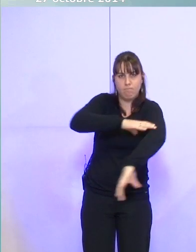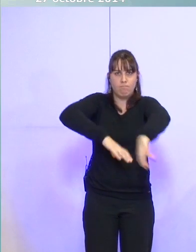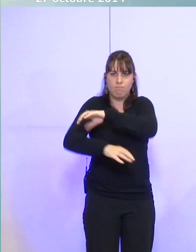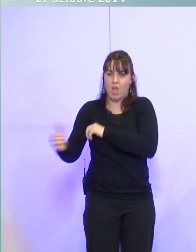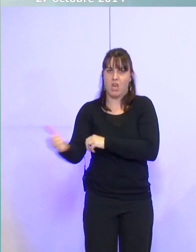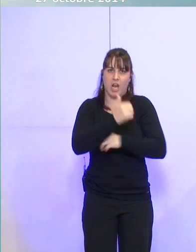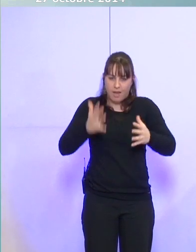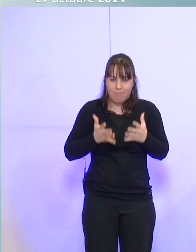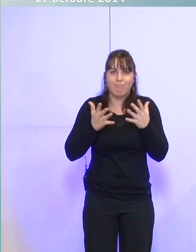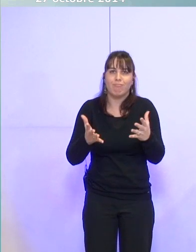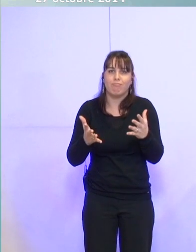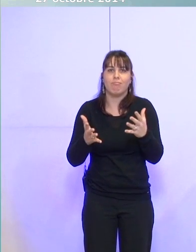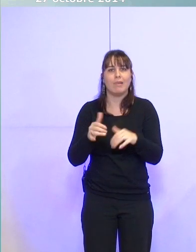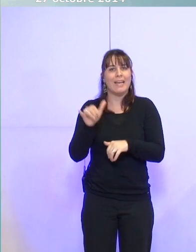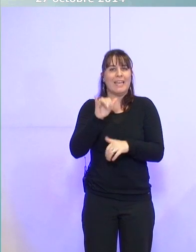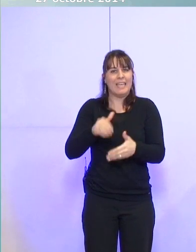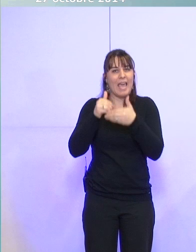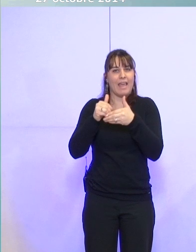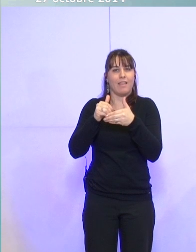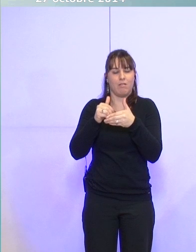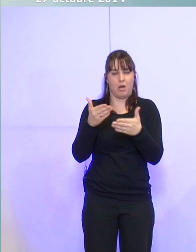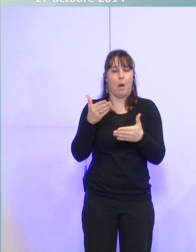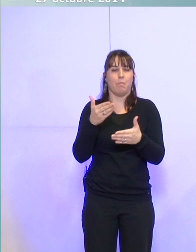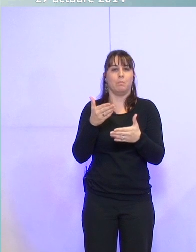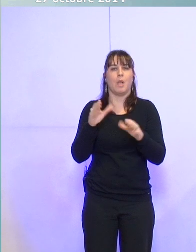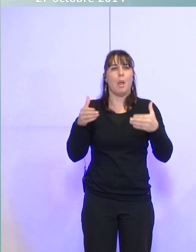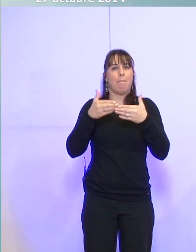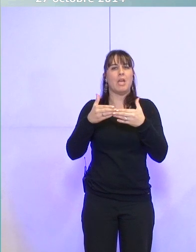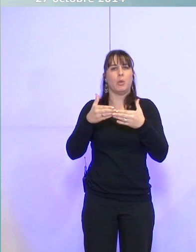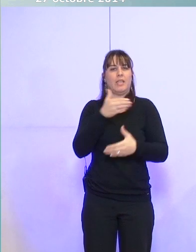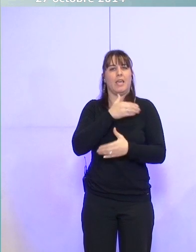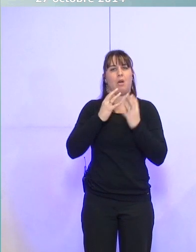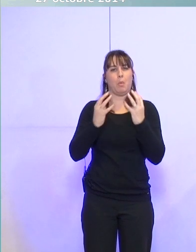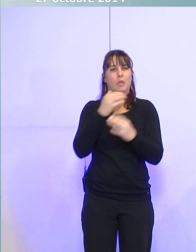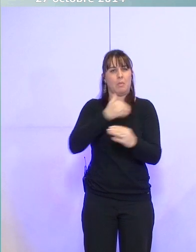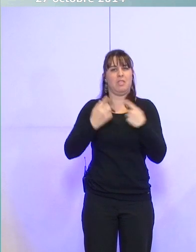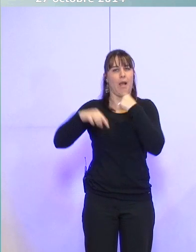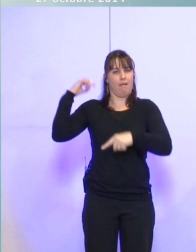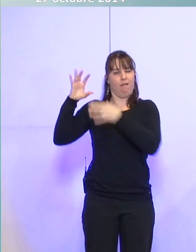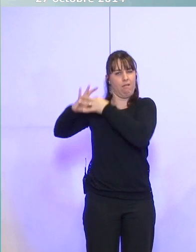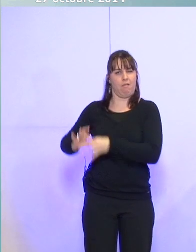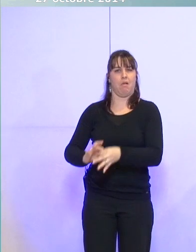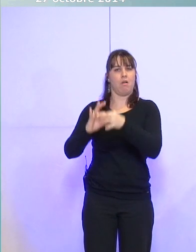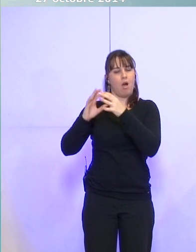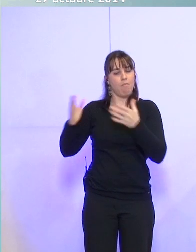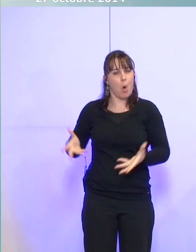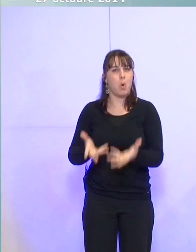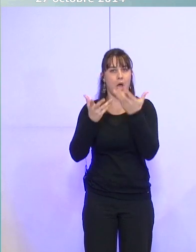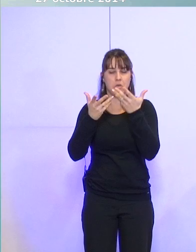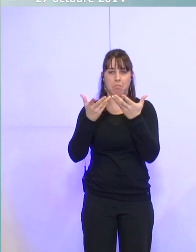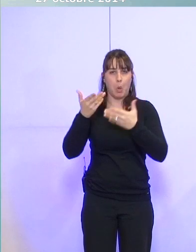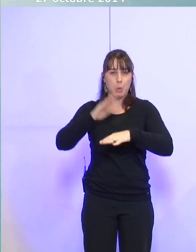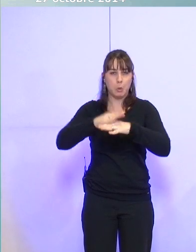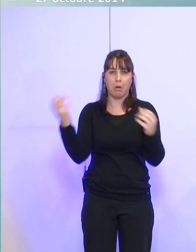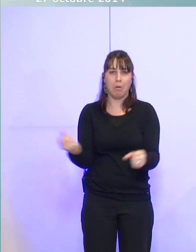initiative, soutenue par la précédente majorité, est après une saison un premier succès. Les réunions de